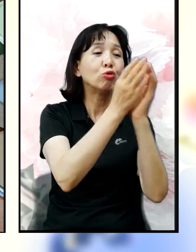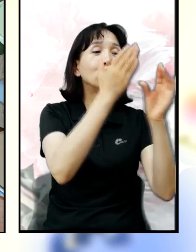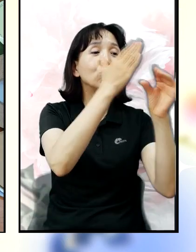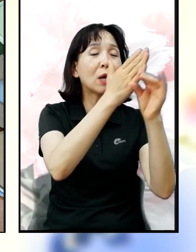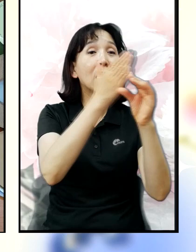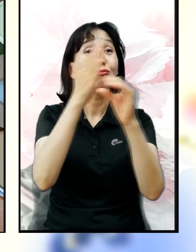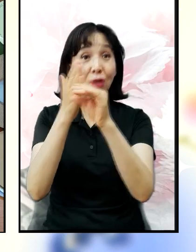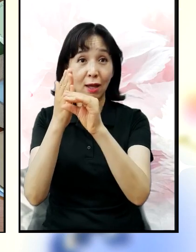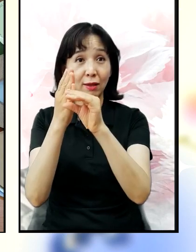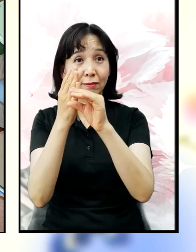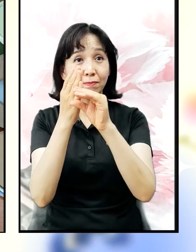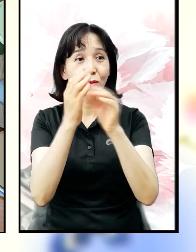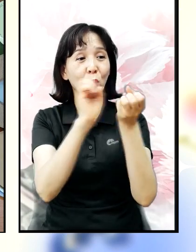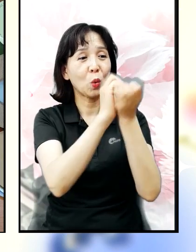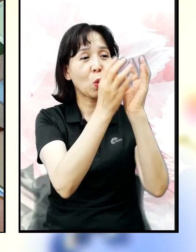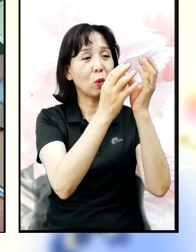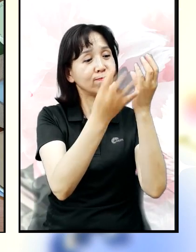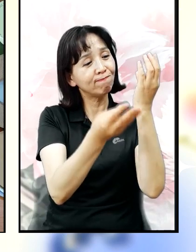사이사이에